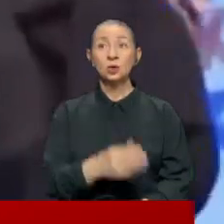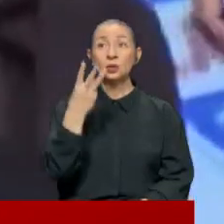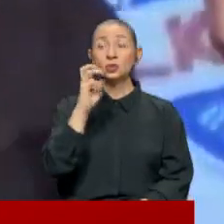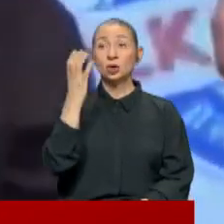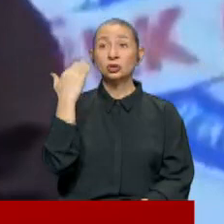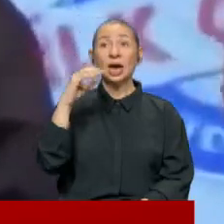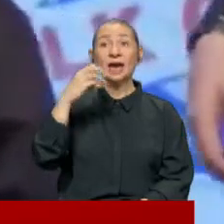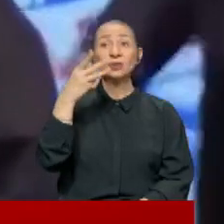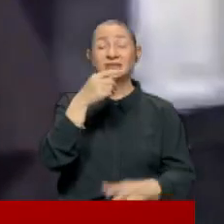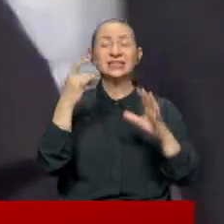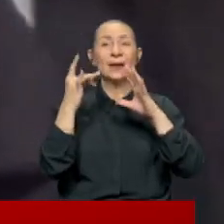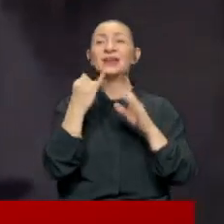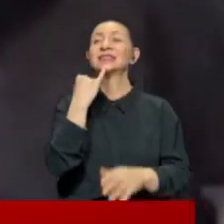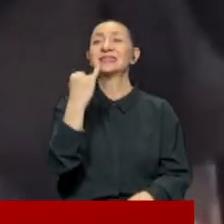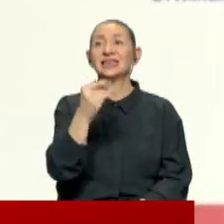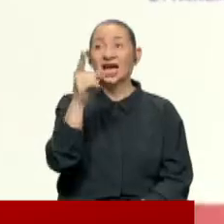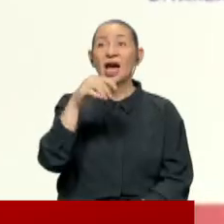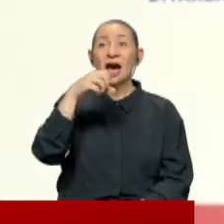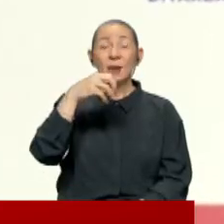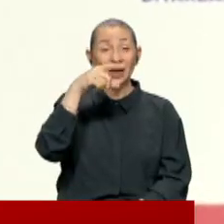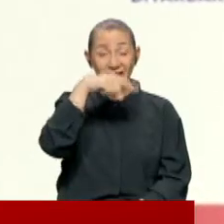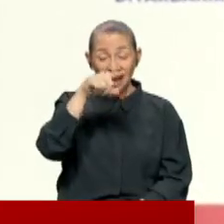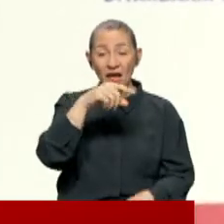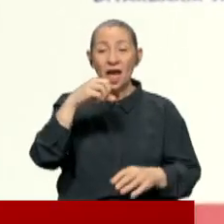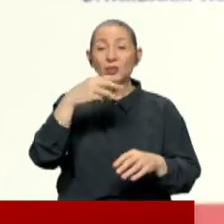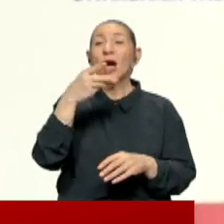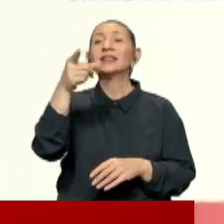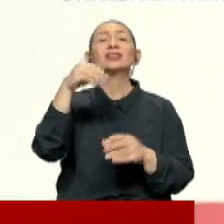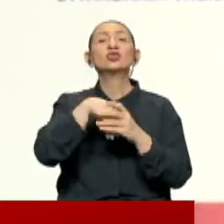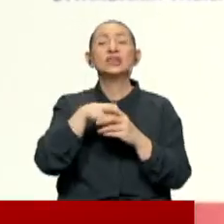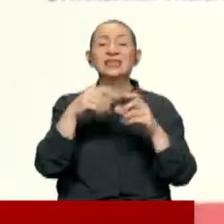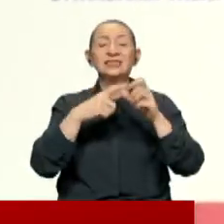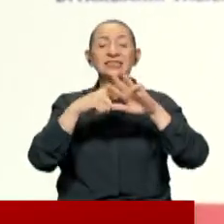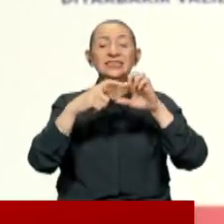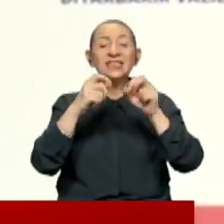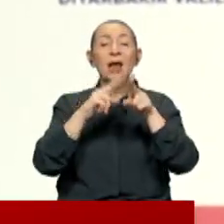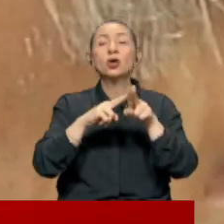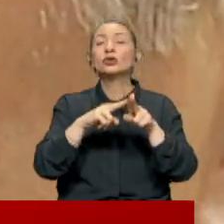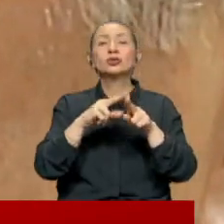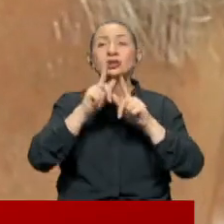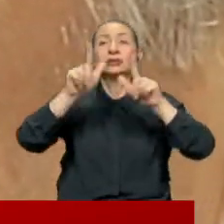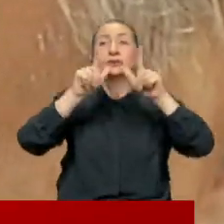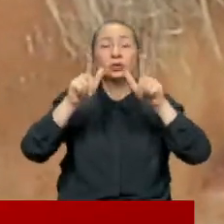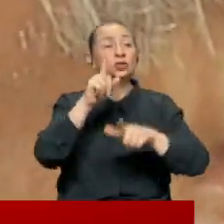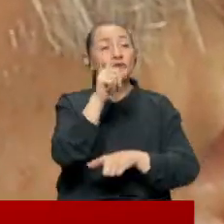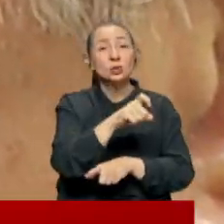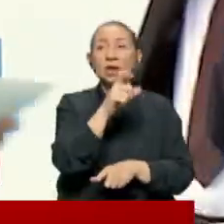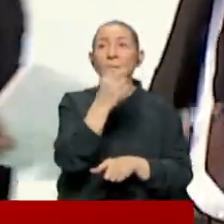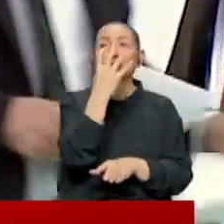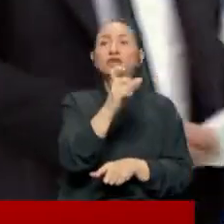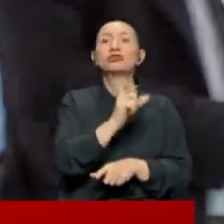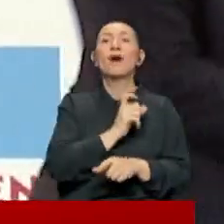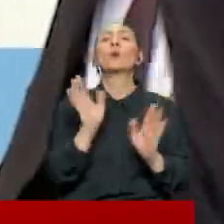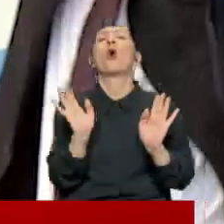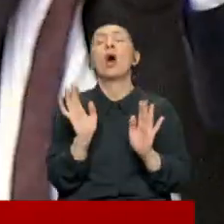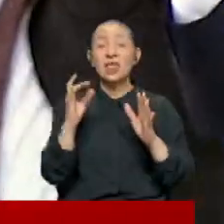3 ay önce Erdoğan'ın Diyarbakır ziyaretinde Ak Partililerin Erdoğan için seroks sloganlarını sormuştu Davutoğlu Bahçeli'ye O soruya yanıt